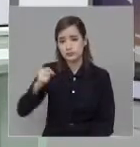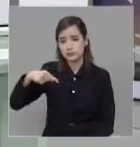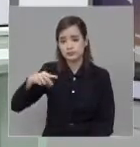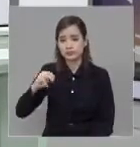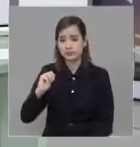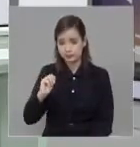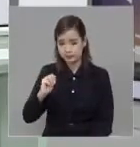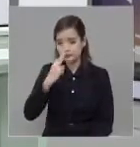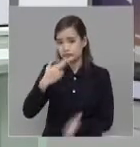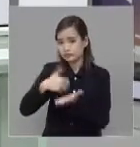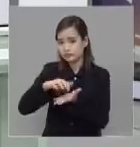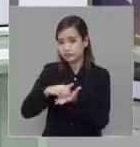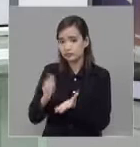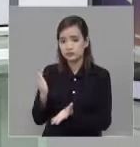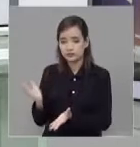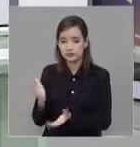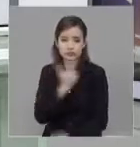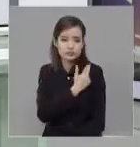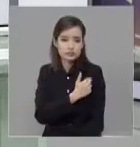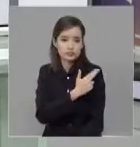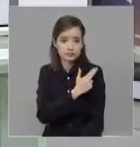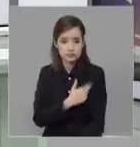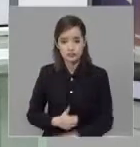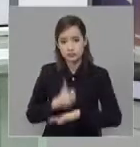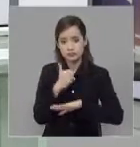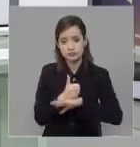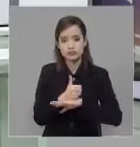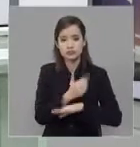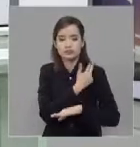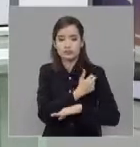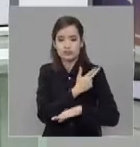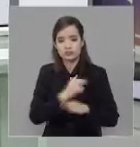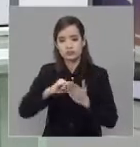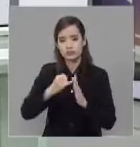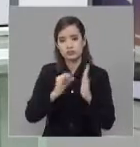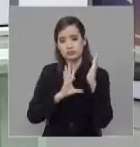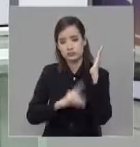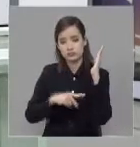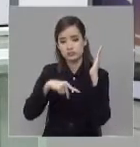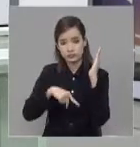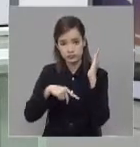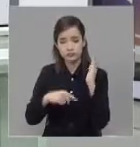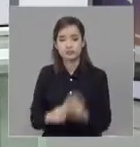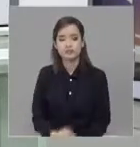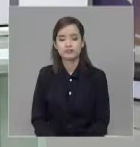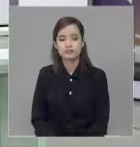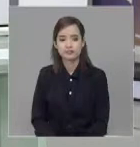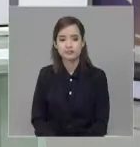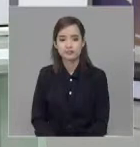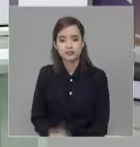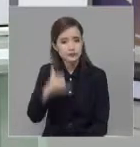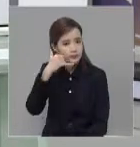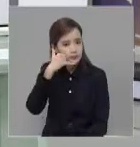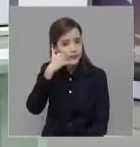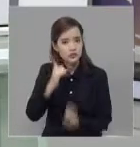นะครับไปติดตามสถานการณ์ล่าสุดกับนายแพทย์ศักดิ์สิทธิ์มหารัตนวงศ์ผู้อำนวยการโรงพยาบาลหลังสวนจังหวัดชุมพรสวัสดีครับท่านผู้อำนวยการ